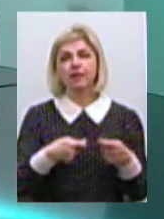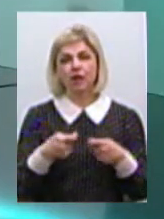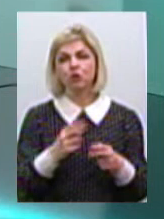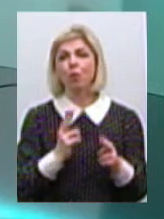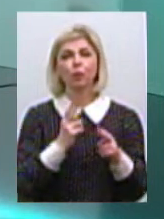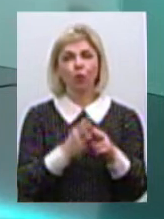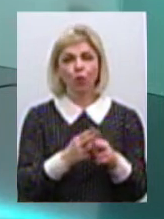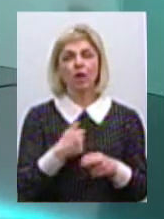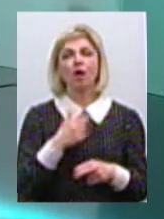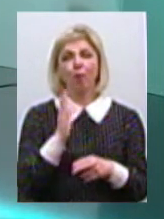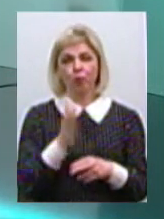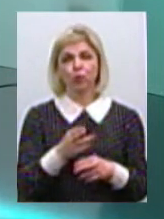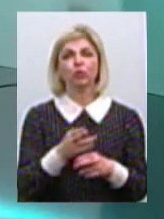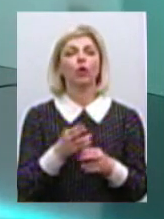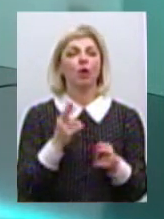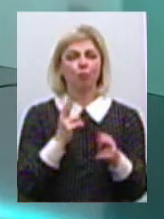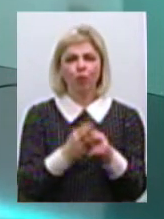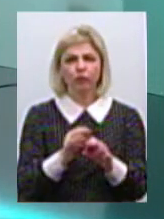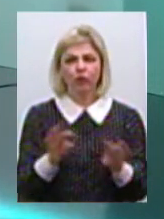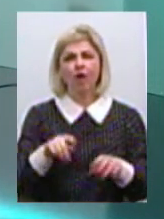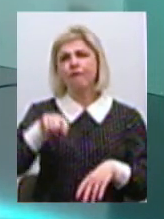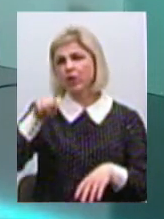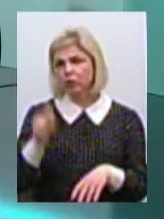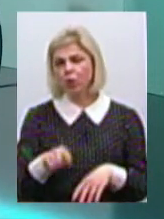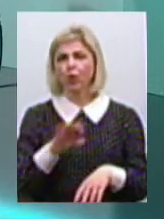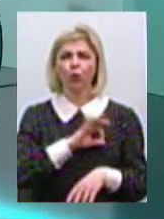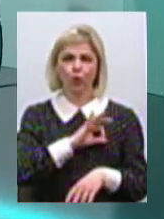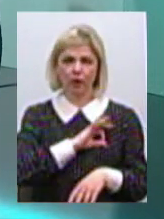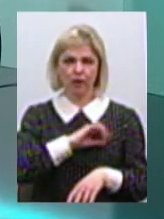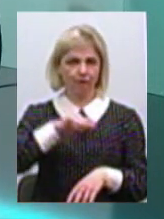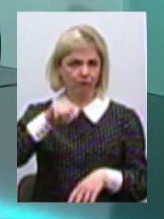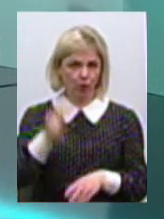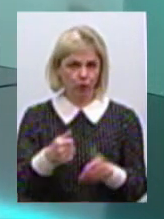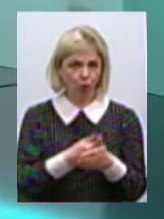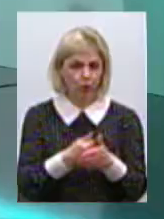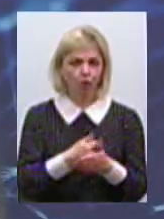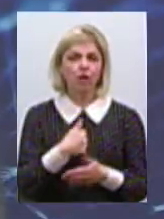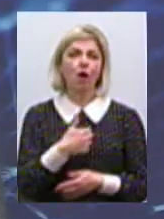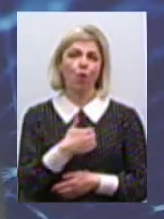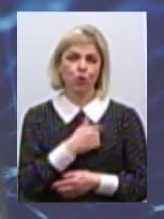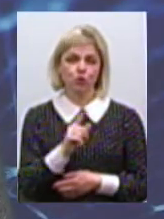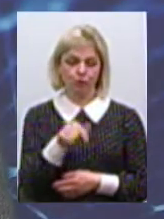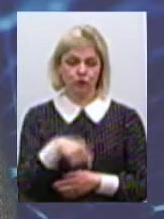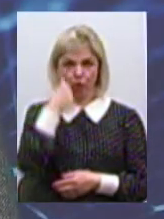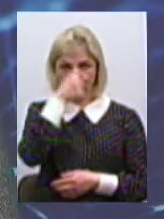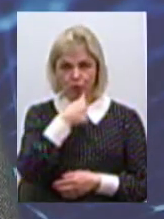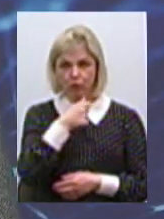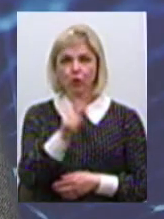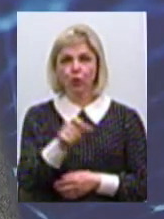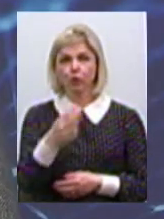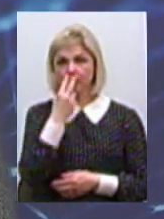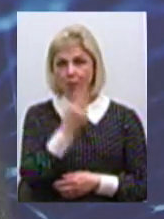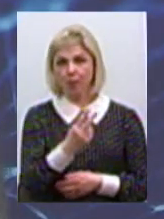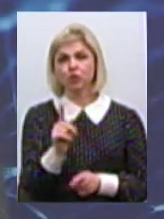блокуються, я їх буду розблоковувати війною, юридичною війною. Але я хочу, щоб в цьому році люди побачили, що у